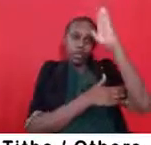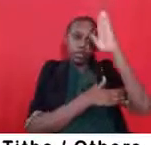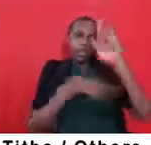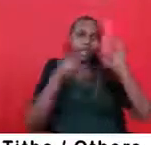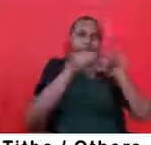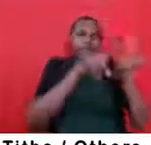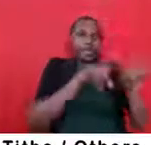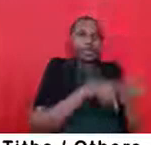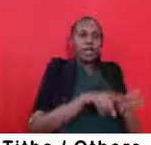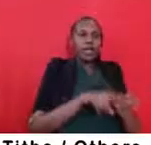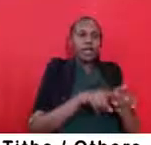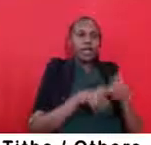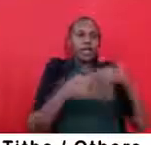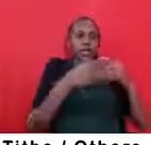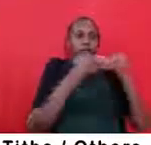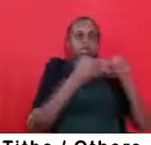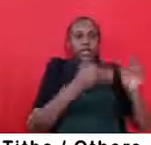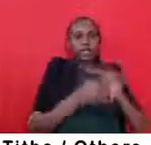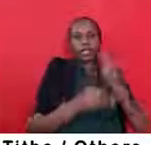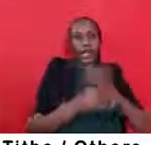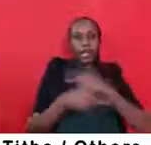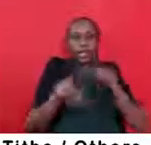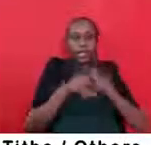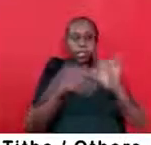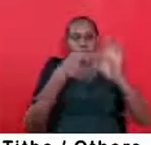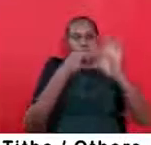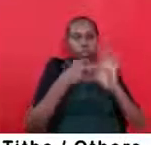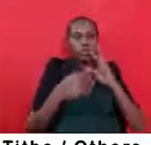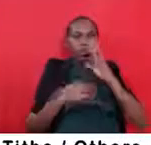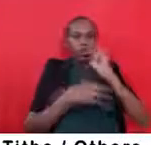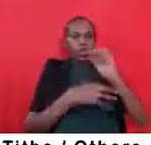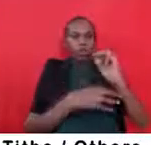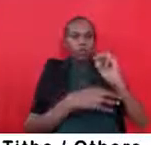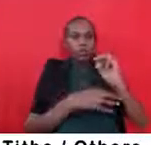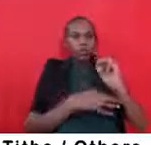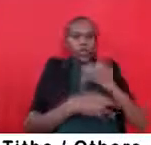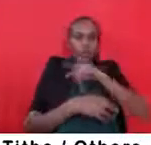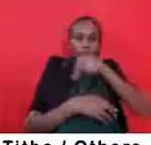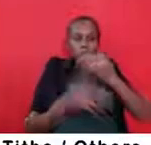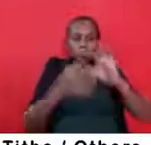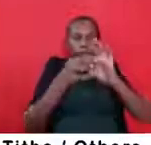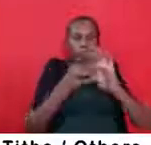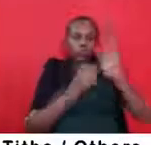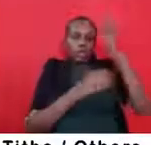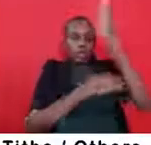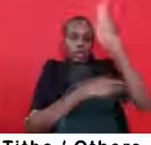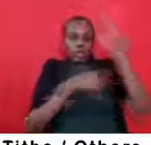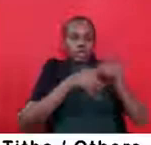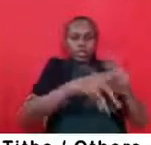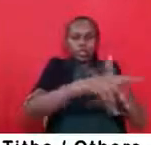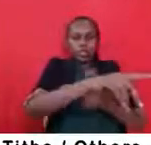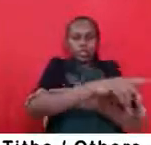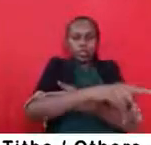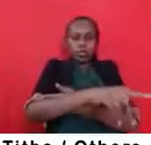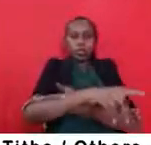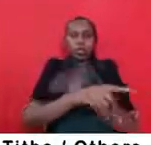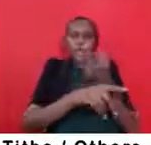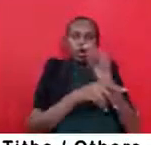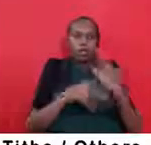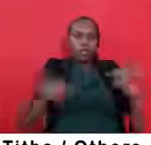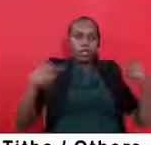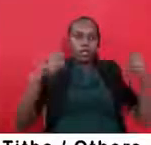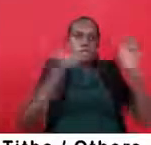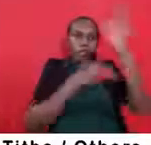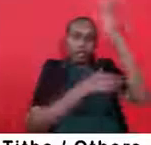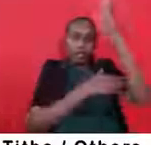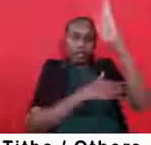ndiye aliyetuumba na sisi tu watu wake. Tu watu wake na kondoo wa malisho